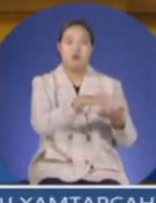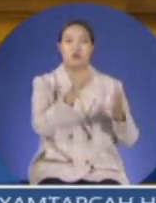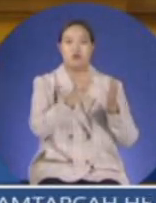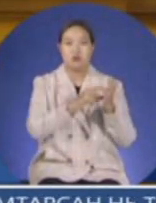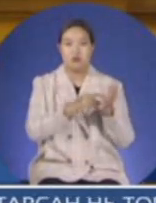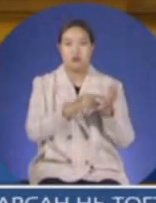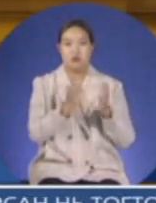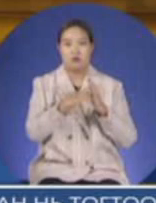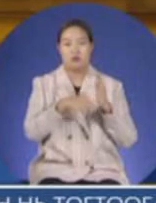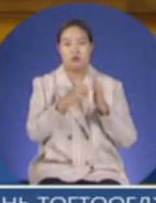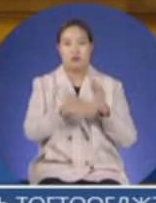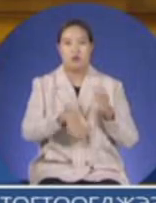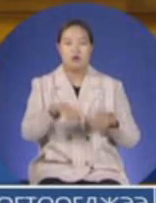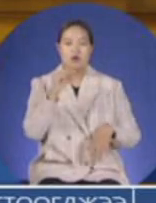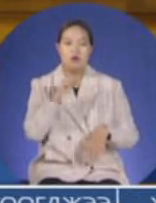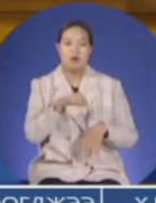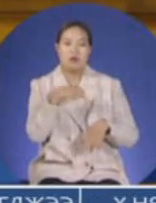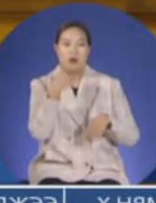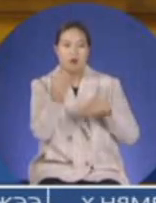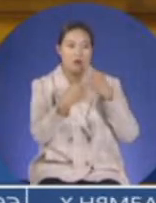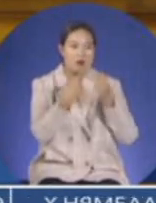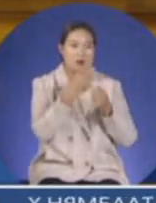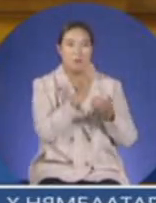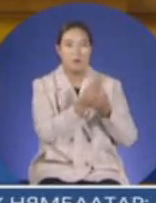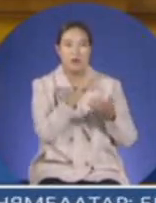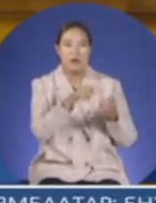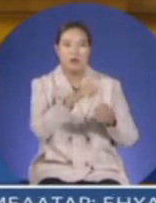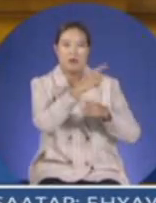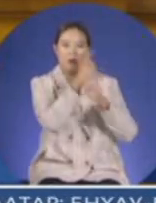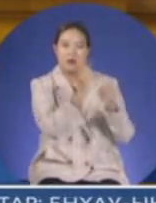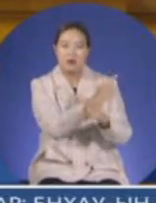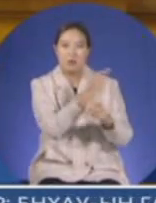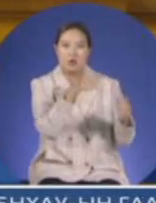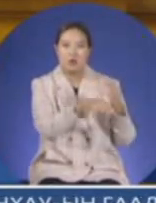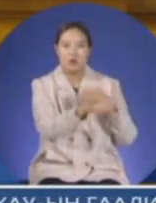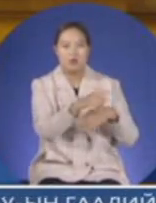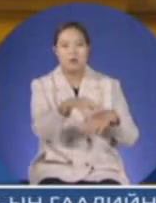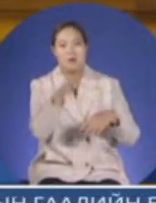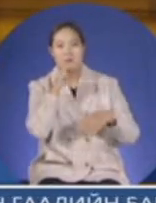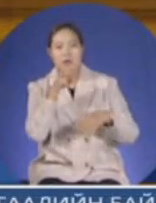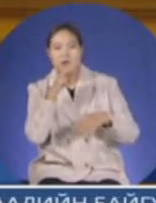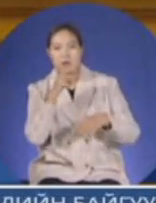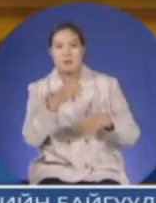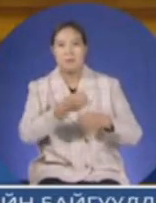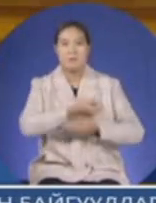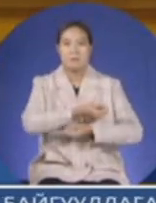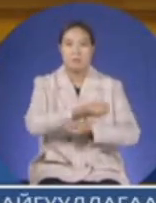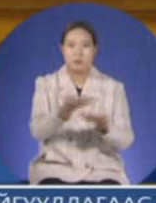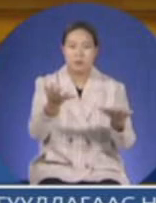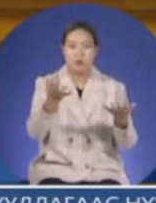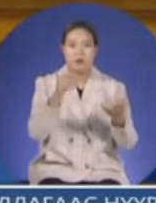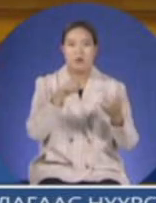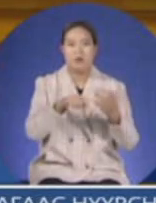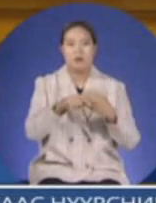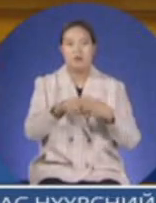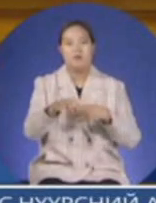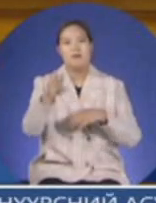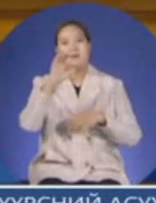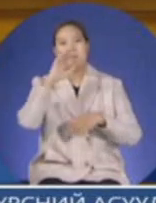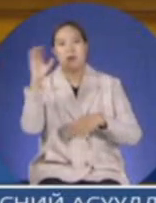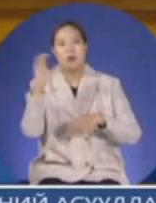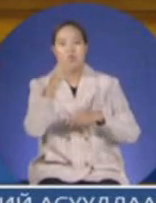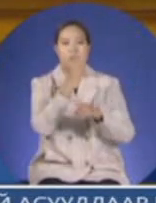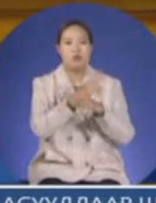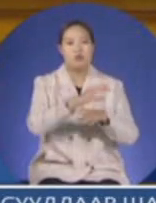одоо яригдж байгаа энэ хэрэгт хэргийн талаар мэдээлэгдэж байгаа энэ асуудал дээр бүтгүй байгууллагууд хууль хэлтэн